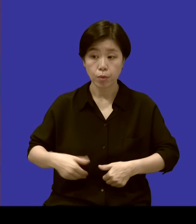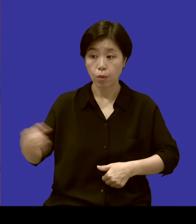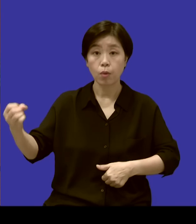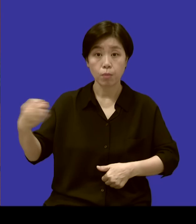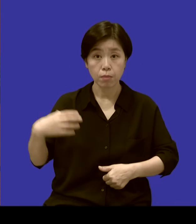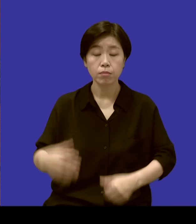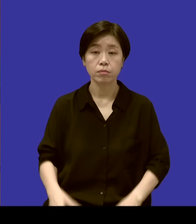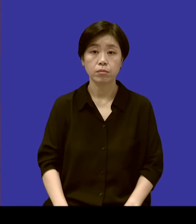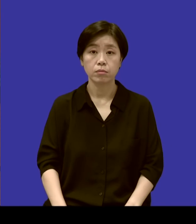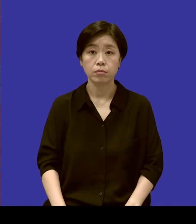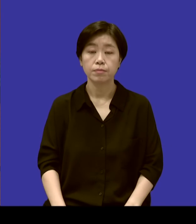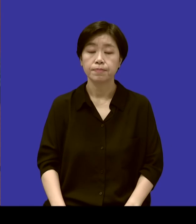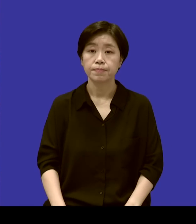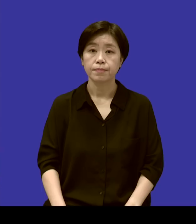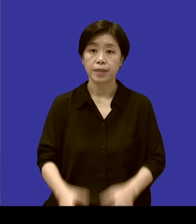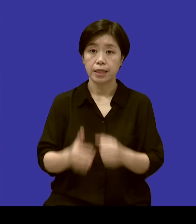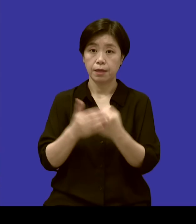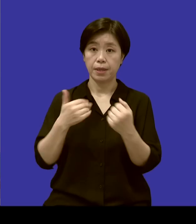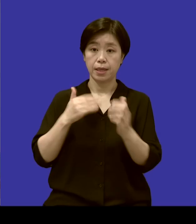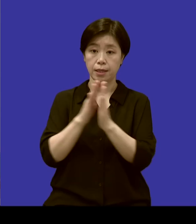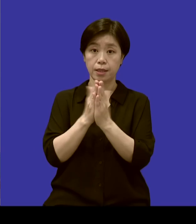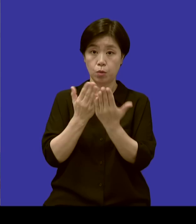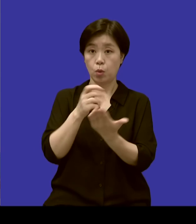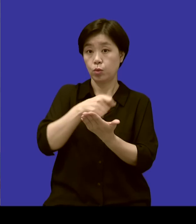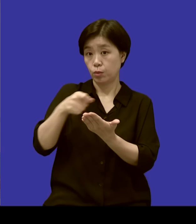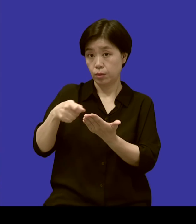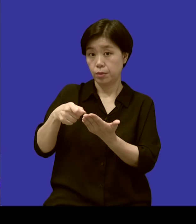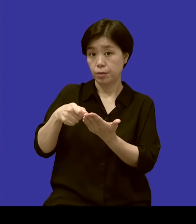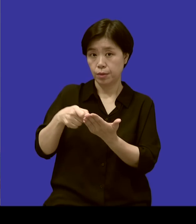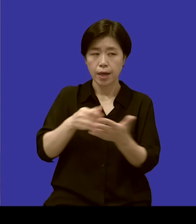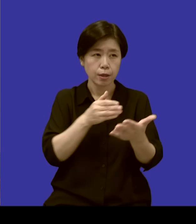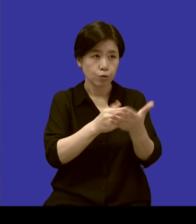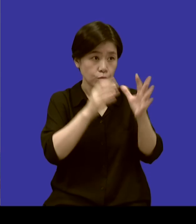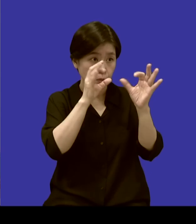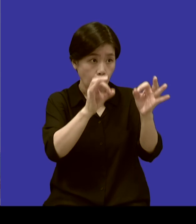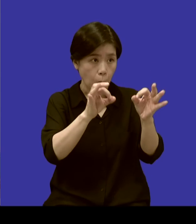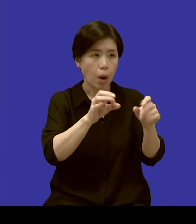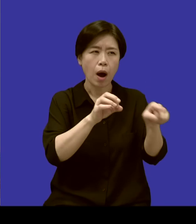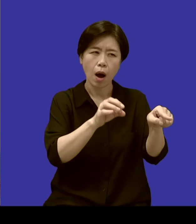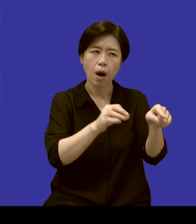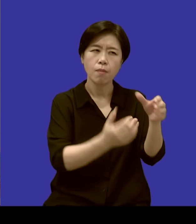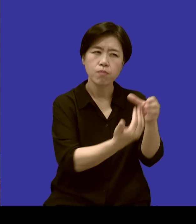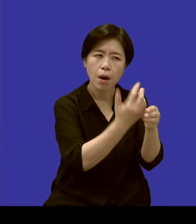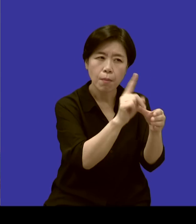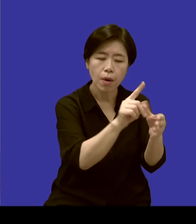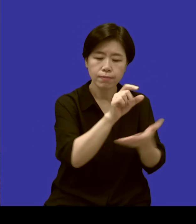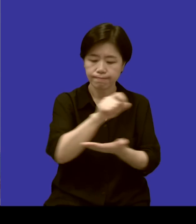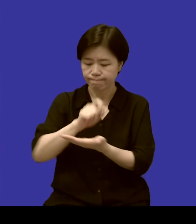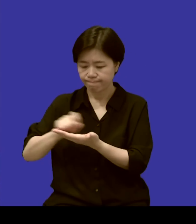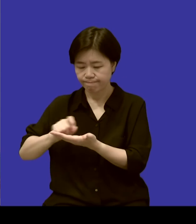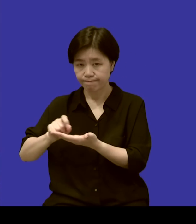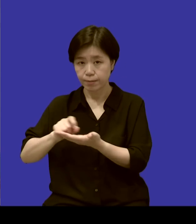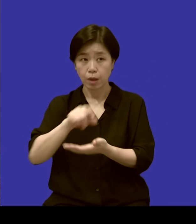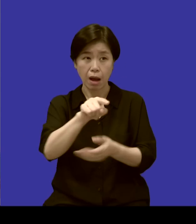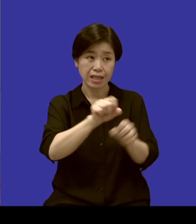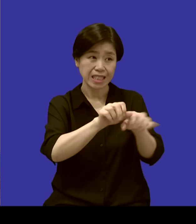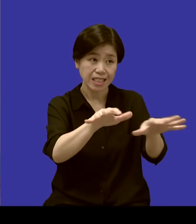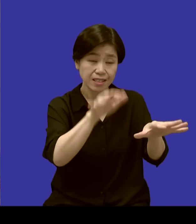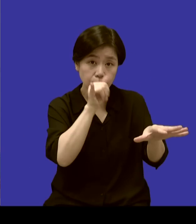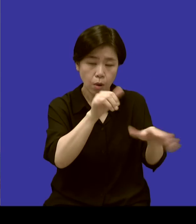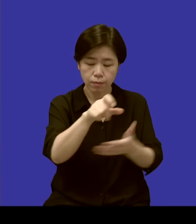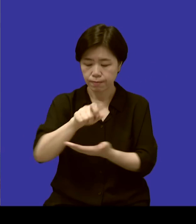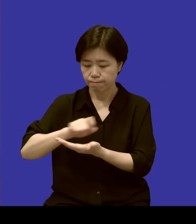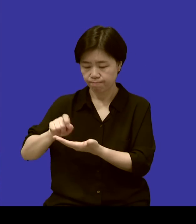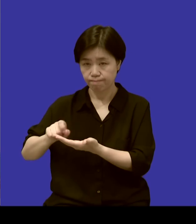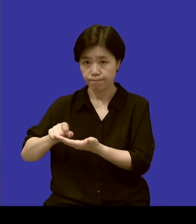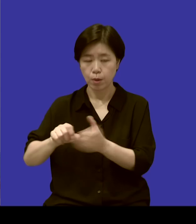하시더라고요. 네. 그래서 항상 기도의 노트에 어디에 무슨 일이 생겼다. 막 지진이 일어나고 여러